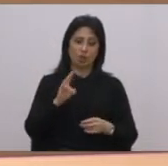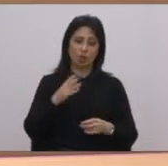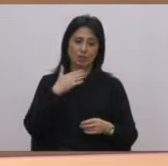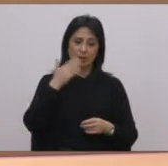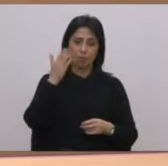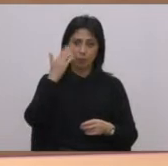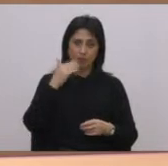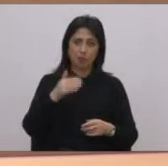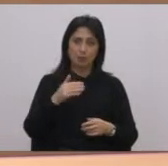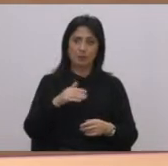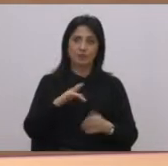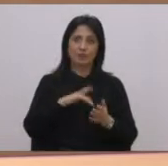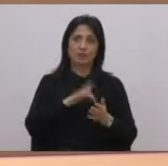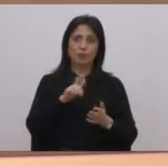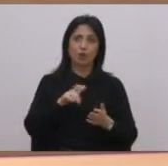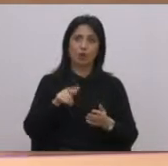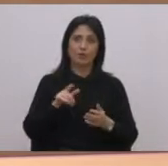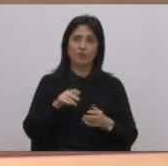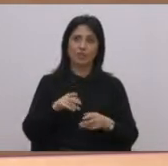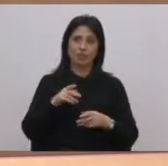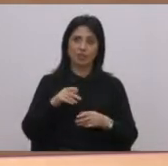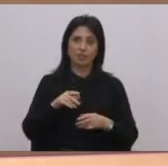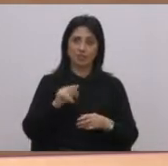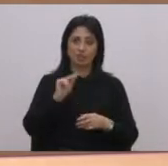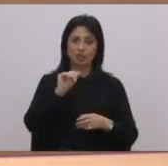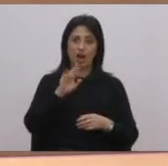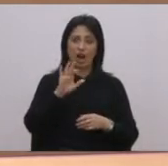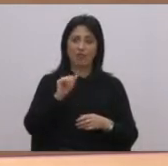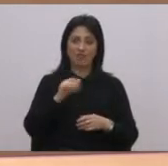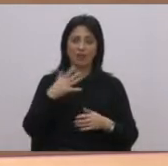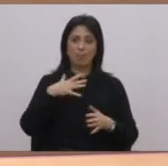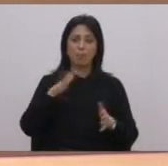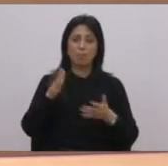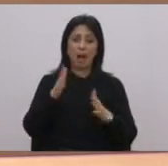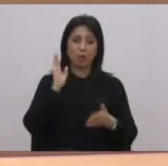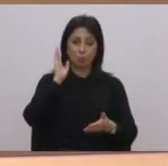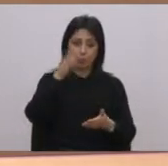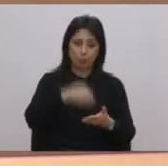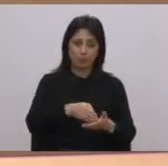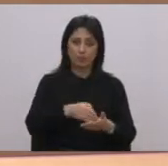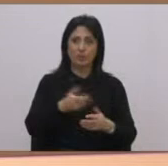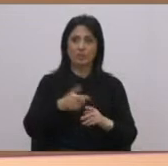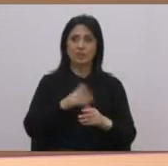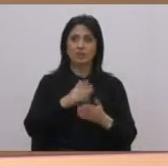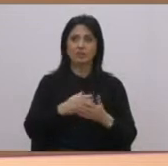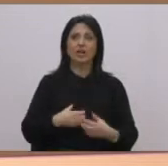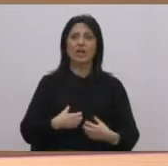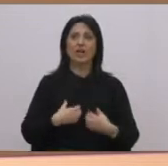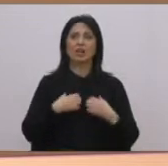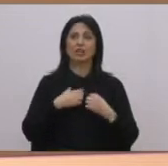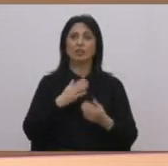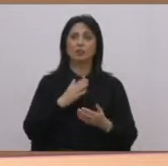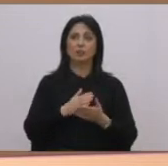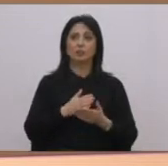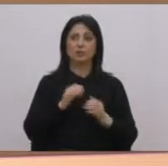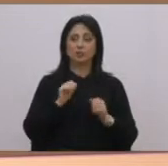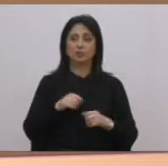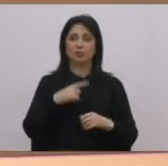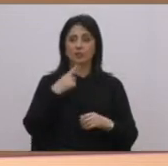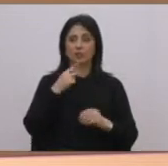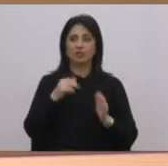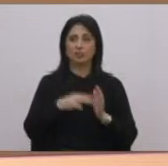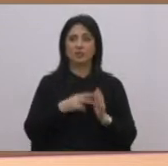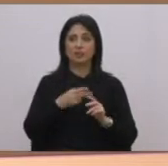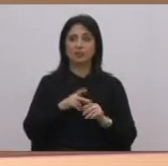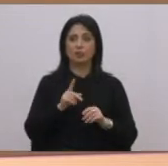ზაფხულში მოსახლეობას, რომ ჩაქვიდან ბათუმში მოხვდეს. ეს არის კატასტროფა, პირდაპირ მინდა ასე შევაფასო,